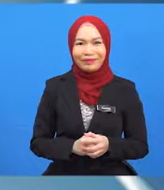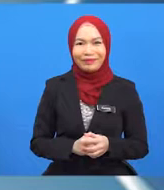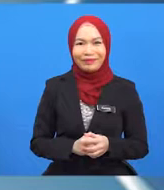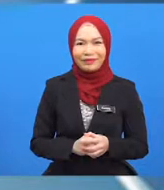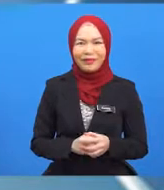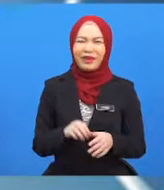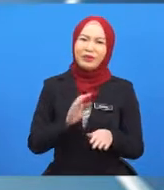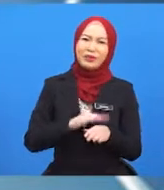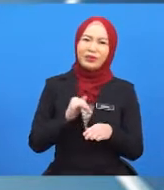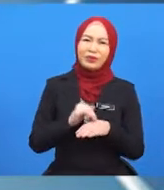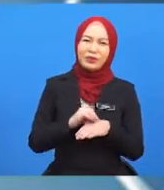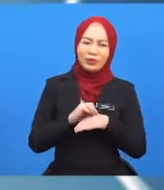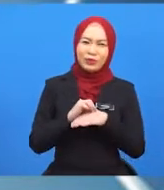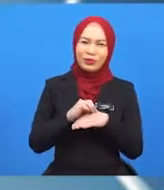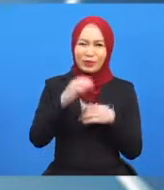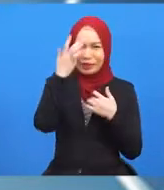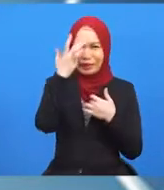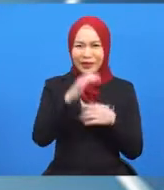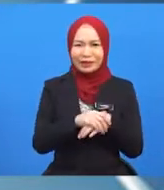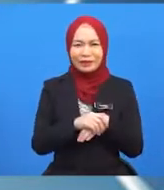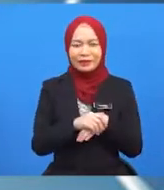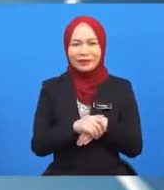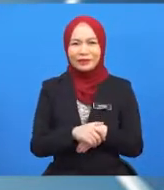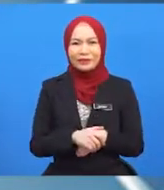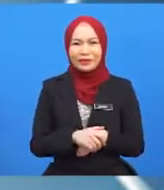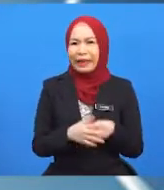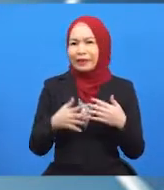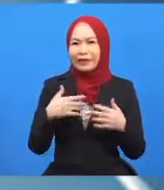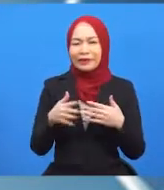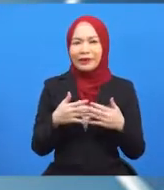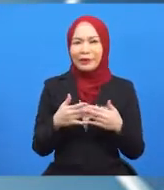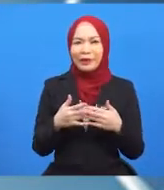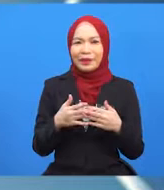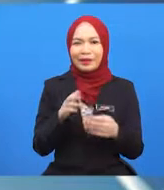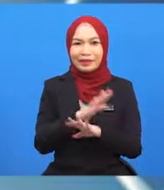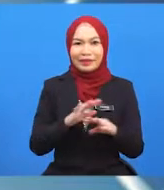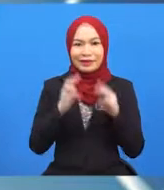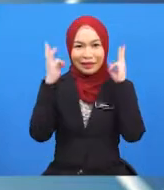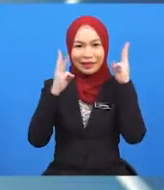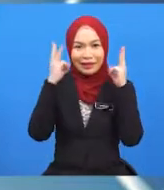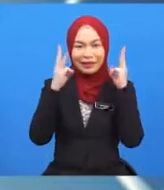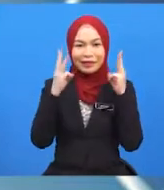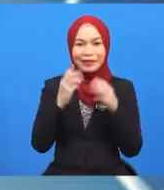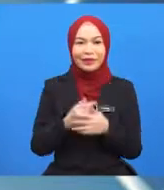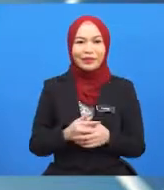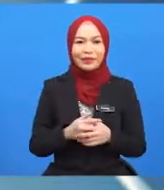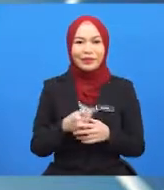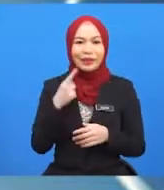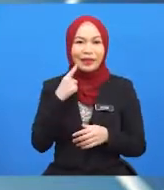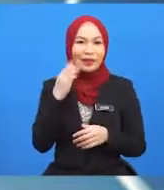Aduh! Tak apa, jangan risau murid-murid. Sengatan lebah ini bersifat